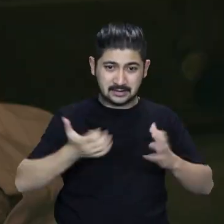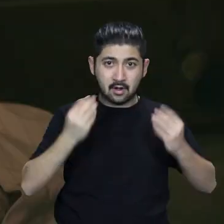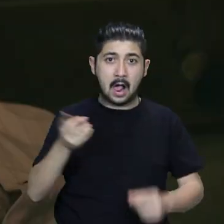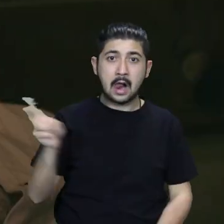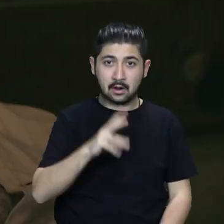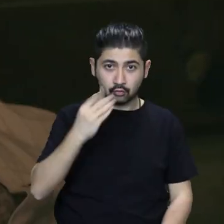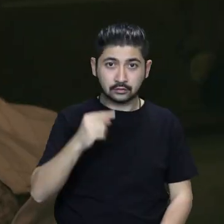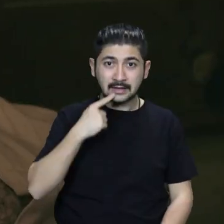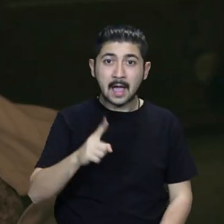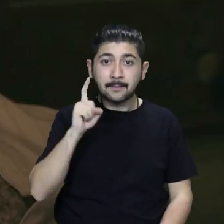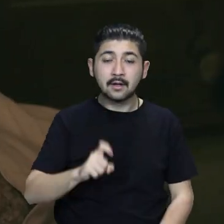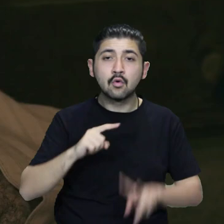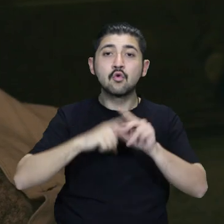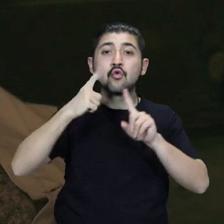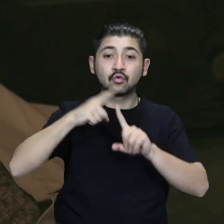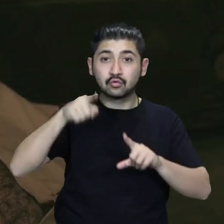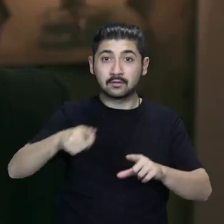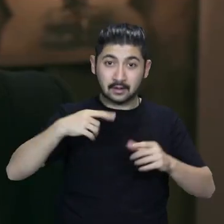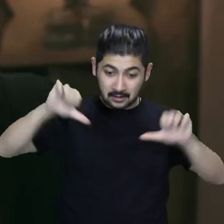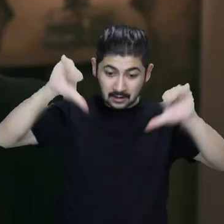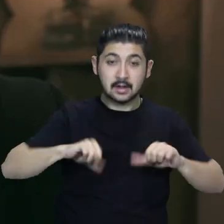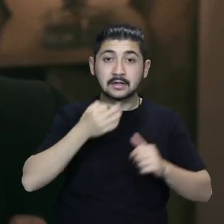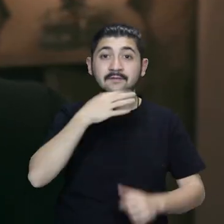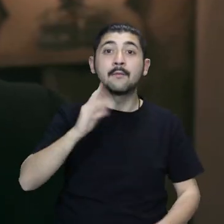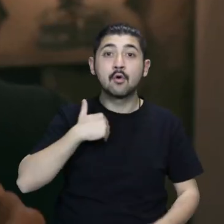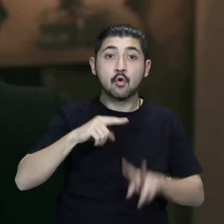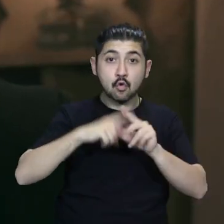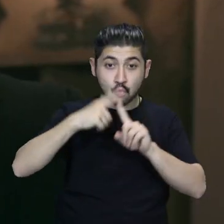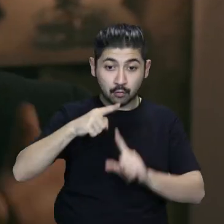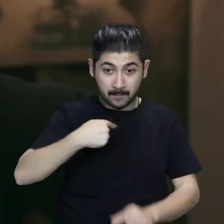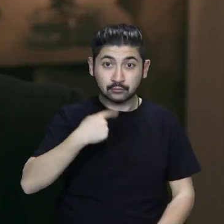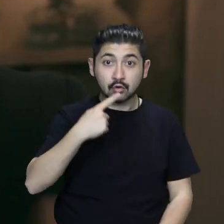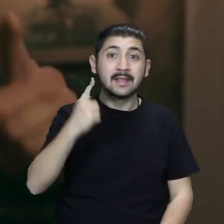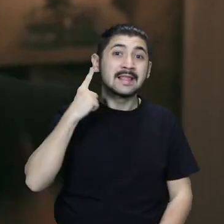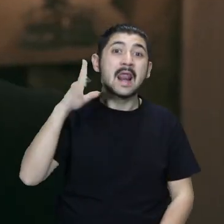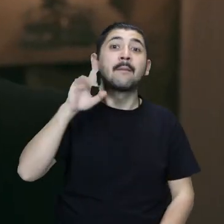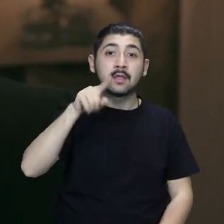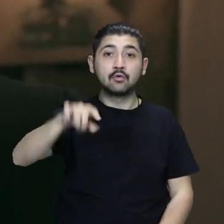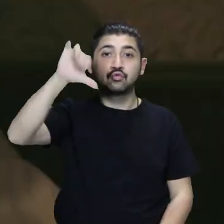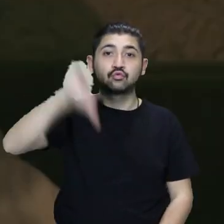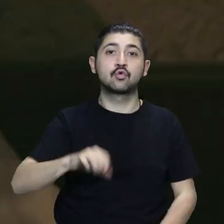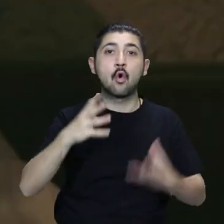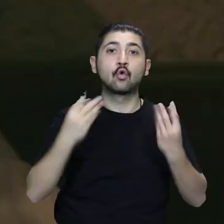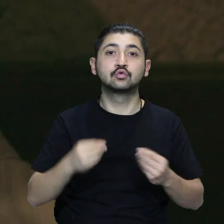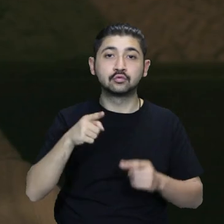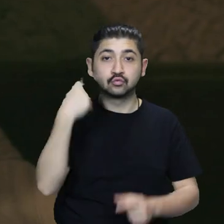diye mi? Kut'un düşmesine müsaade edemem. Kut benim sana söylediklerimi dinlemediğinde düştü zaten.